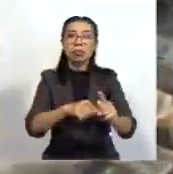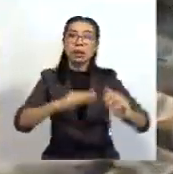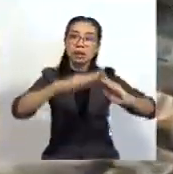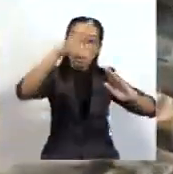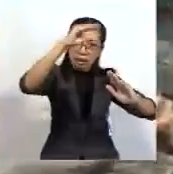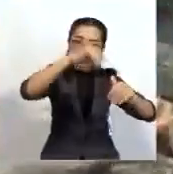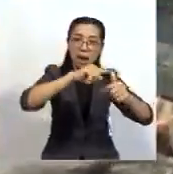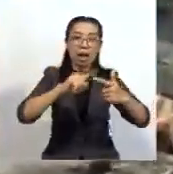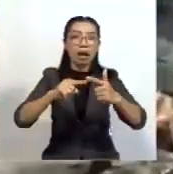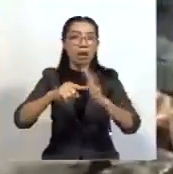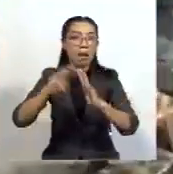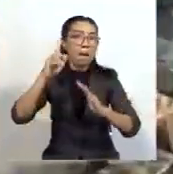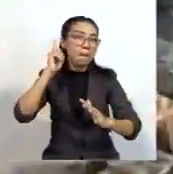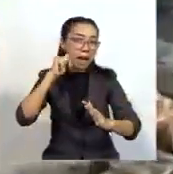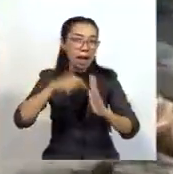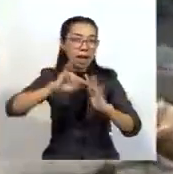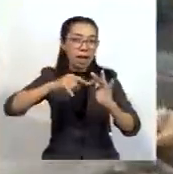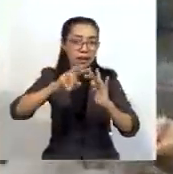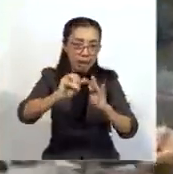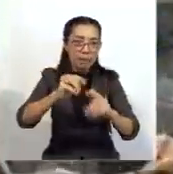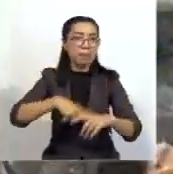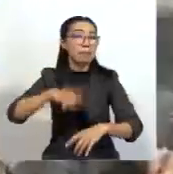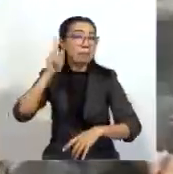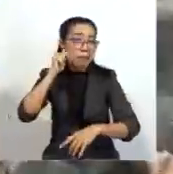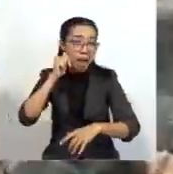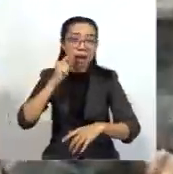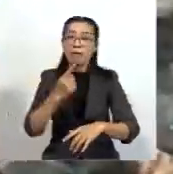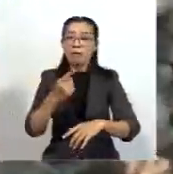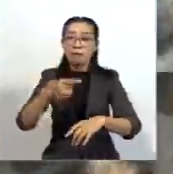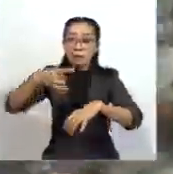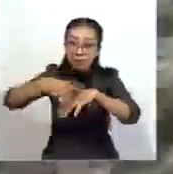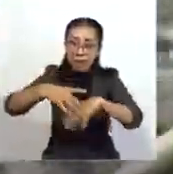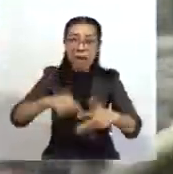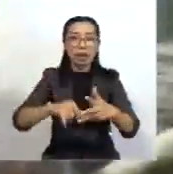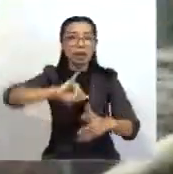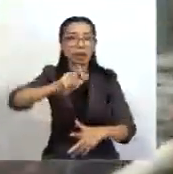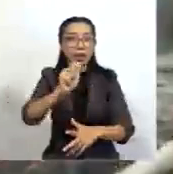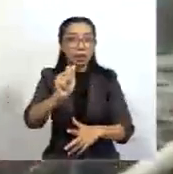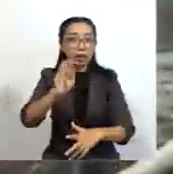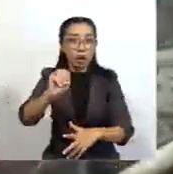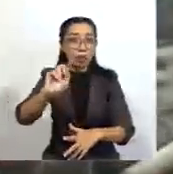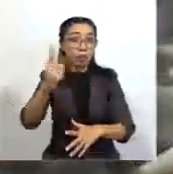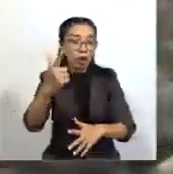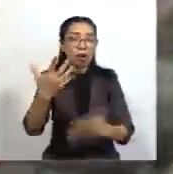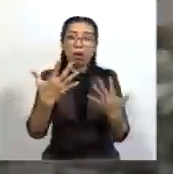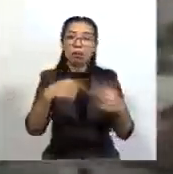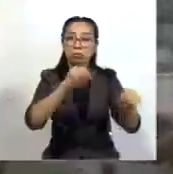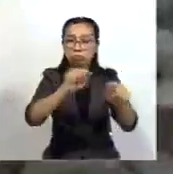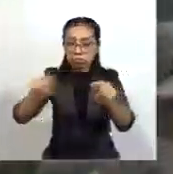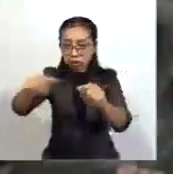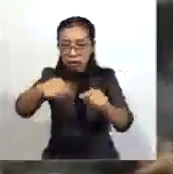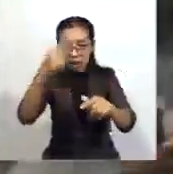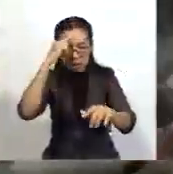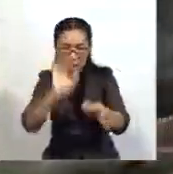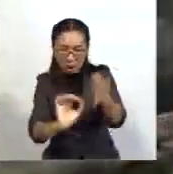าวอำเภอแม่แจ่มอำเภอแม่แตงและอำเภอจอมทองโดยให้ประจำอยู่ในหมู่บ้านที่เกิดการเผาซ้ำซ